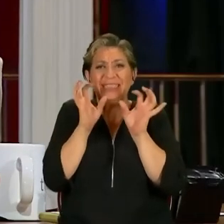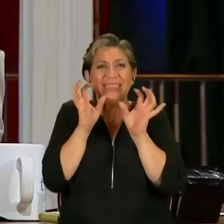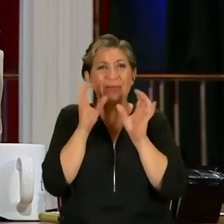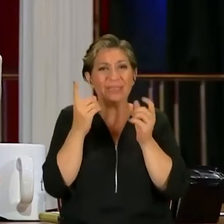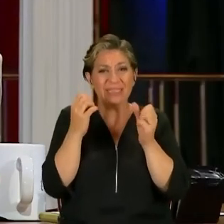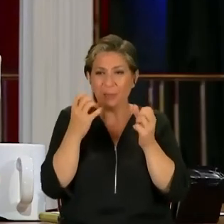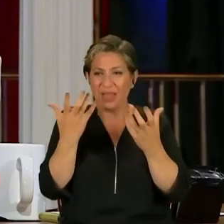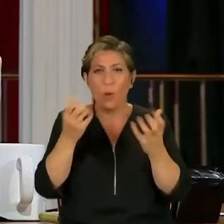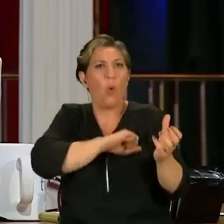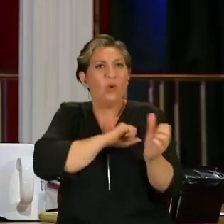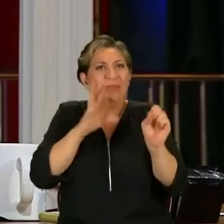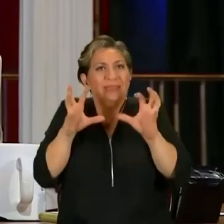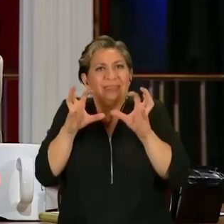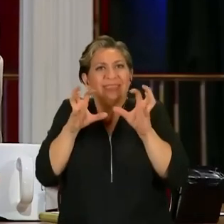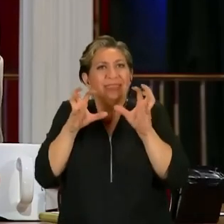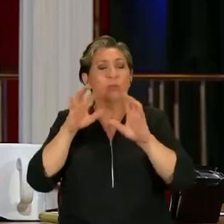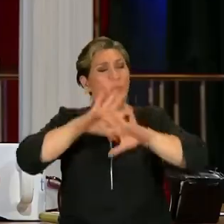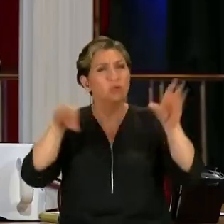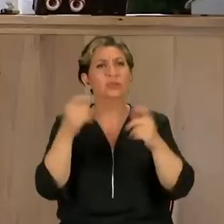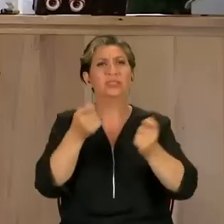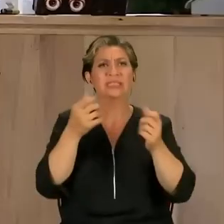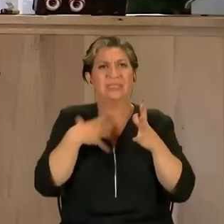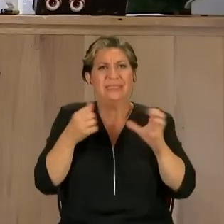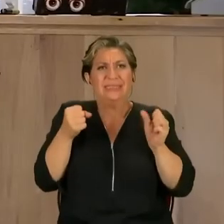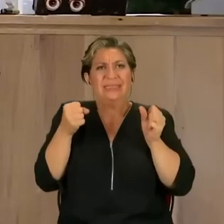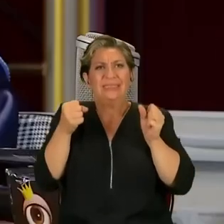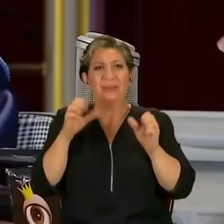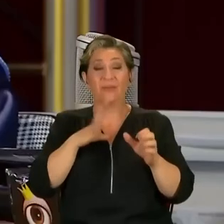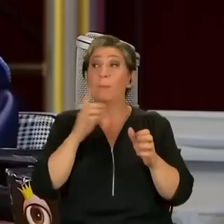bir ıkınma görüyorum her şeyde. Bütün işlerde ıkınma